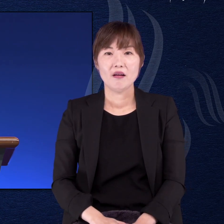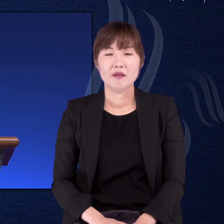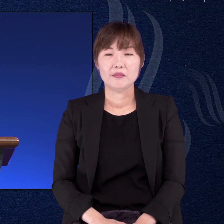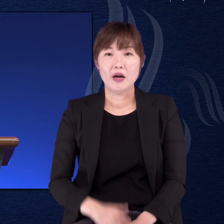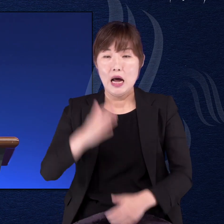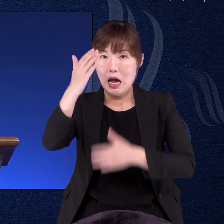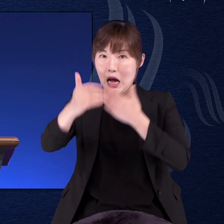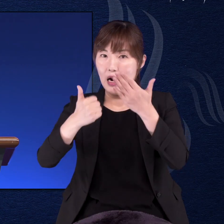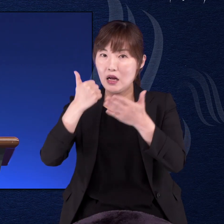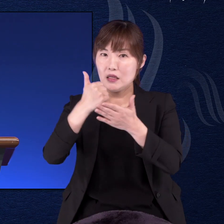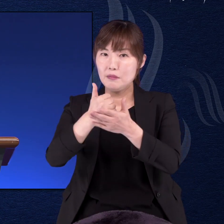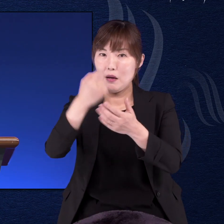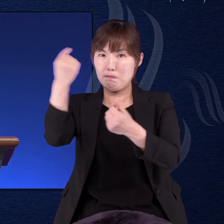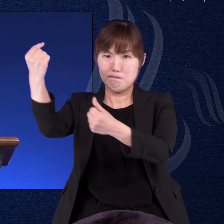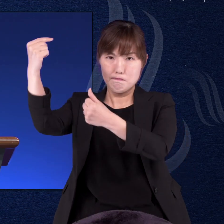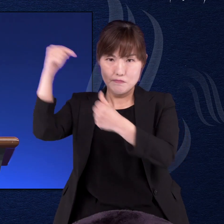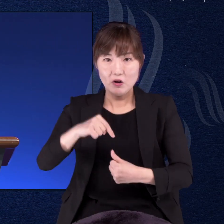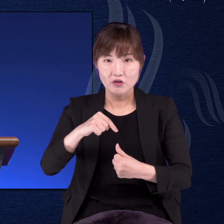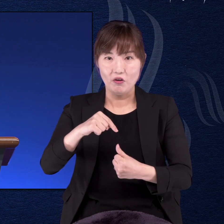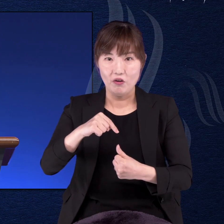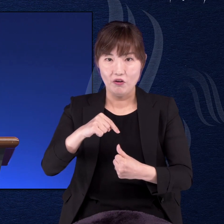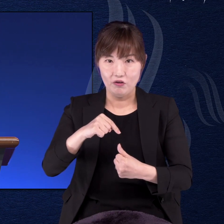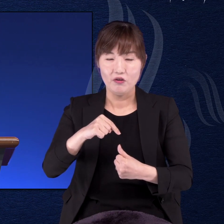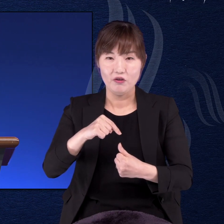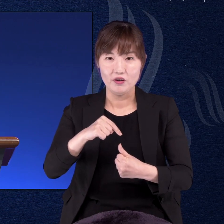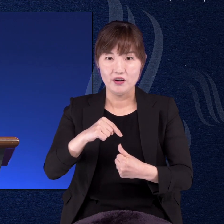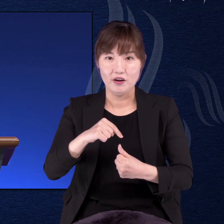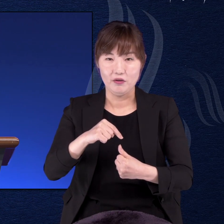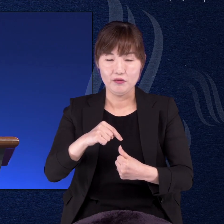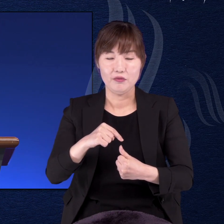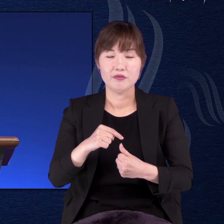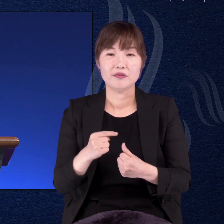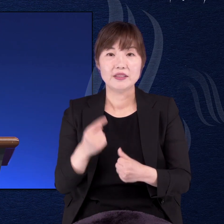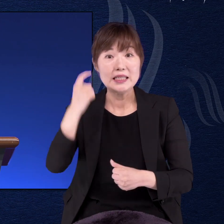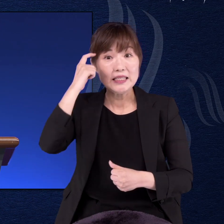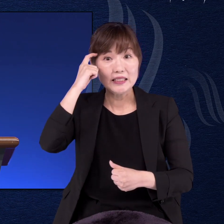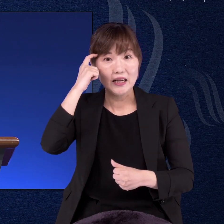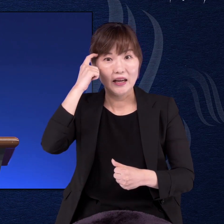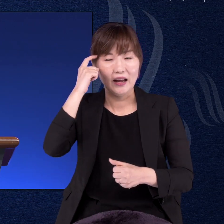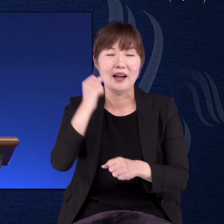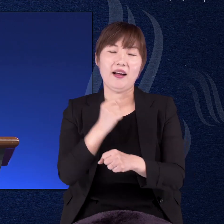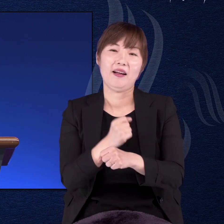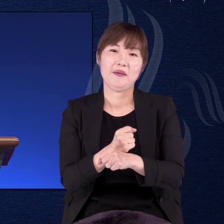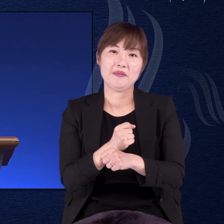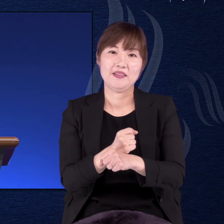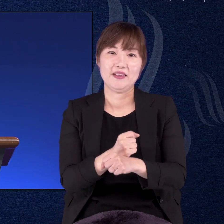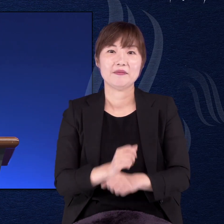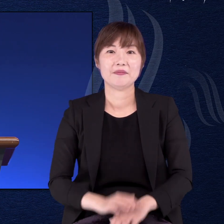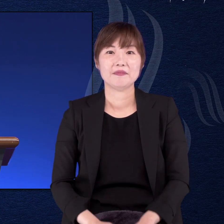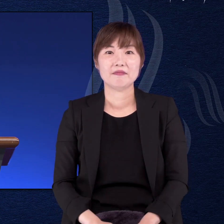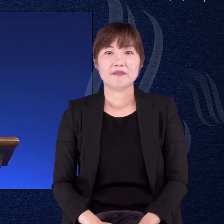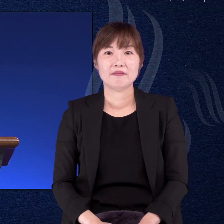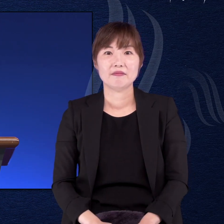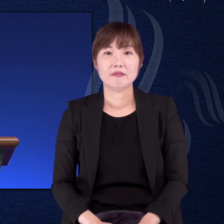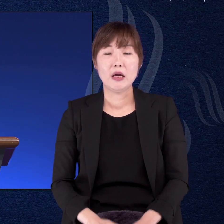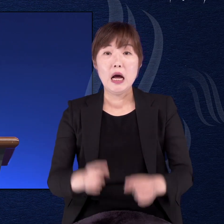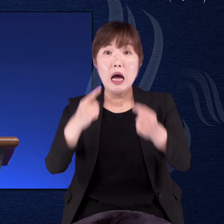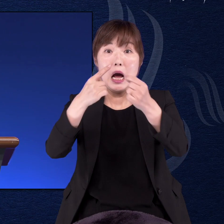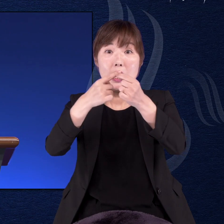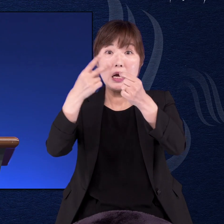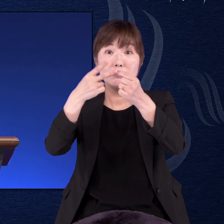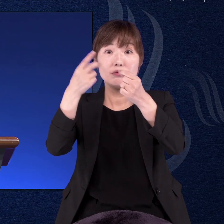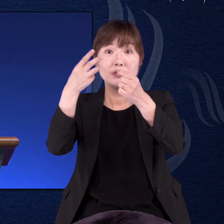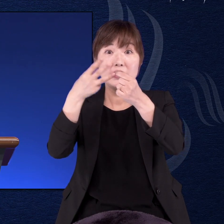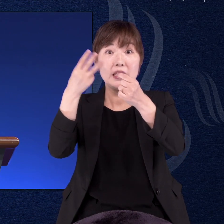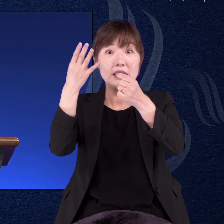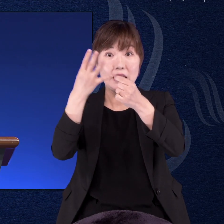명령이거든요. 명령. 하나님의 명령입니다. 오늘 그거에 대해서 4가지에 대한 얘기를